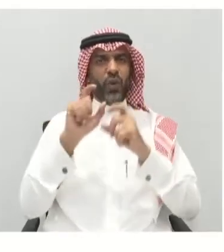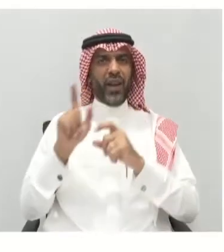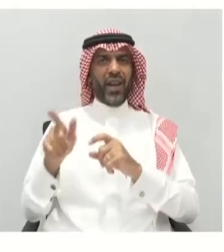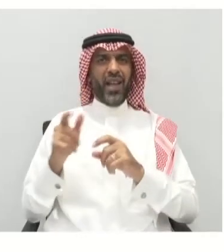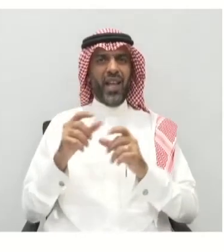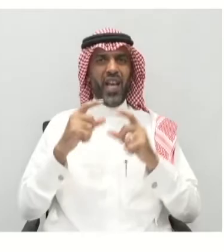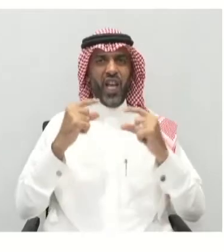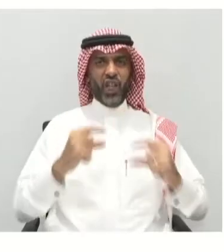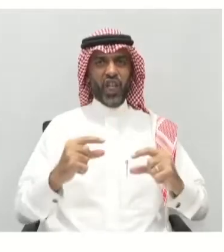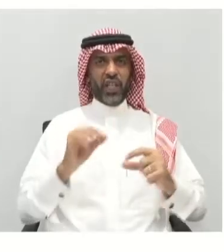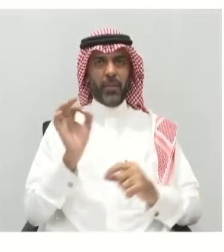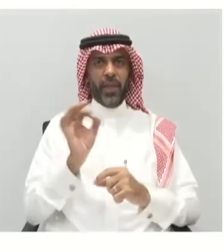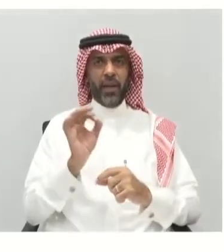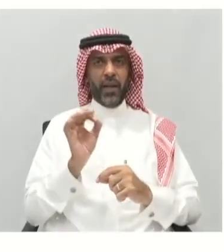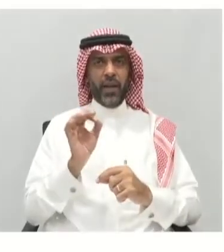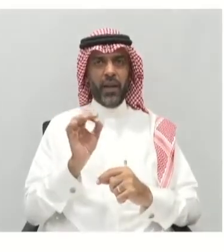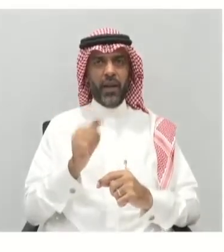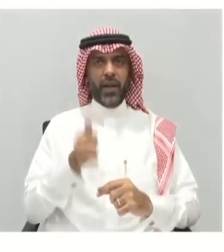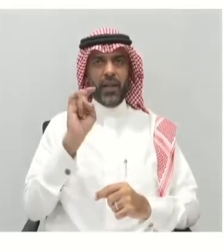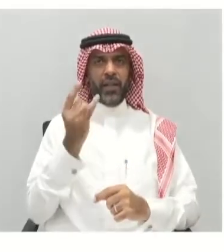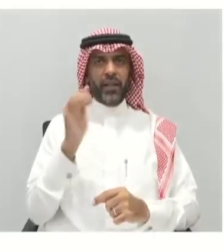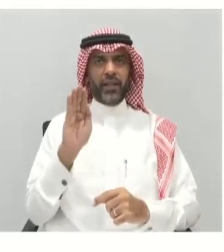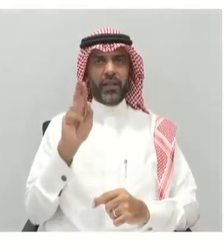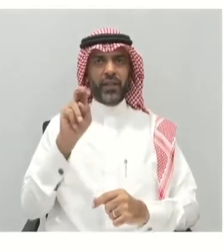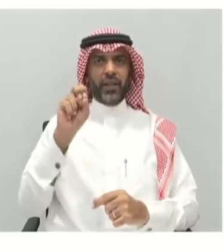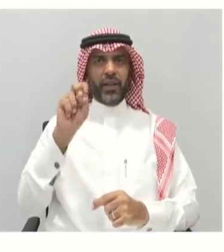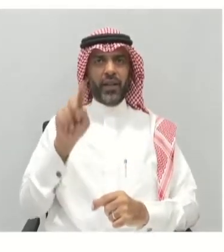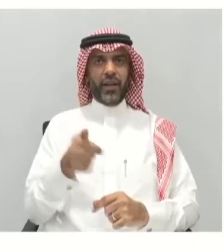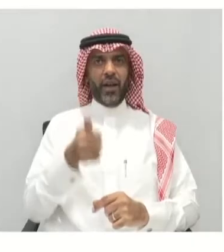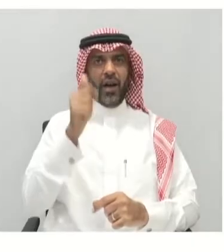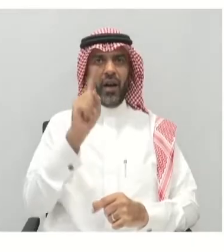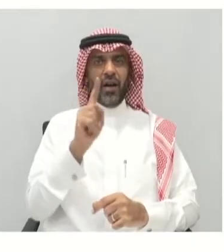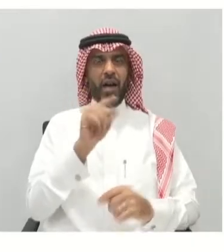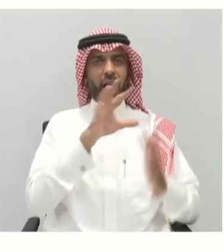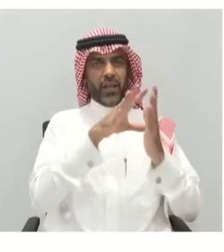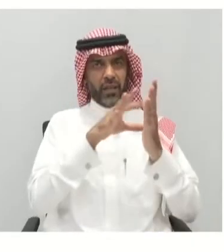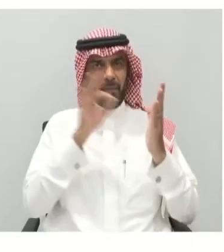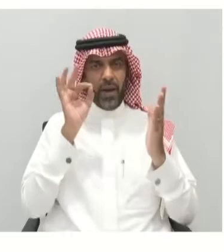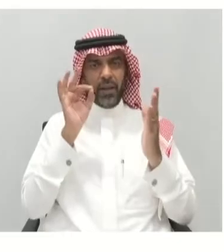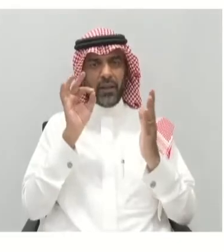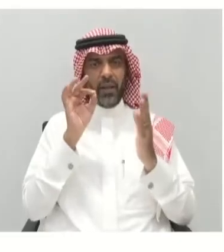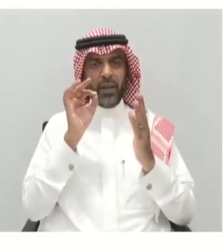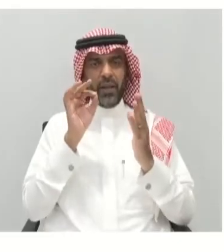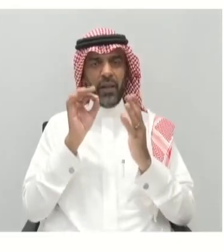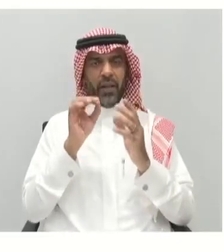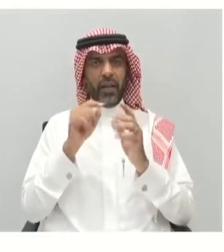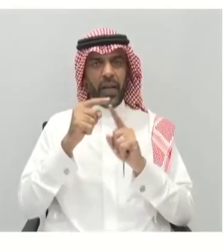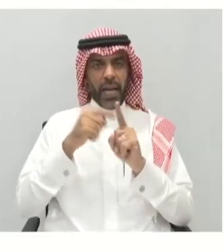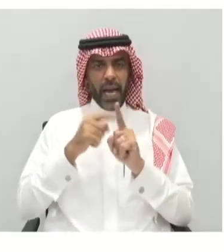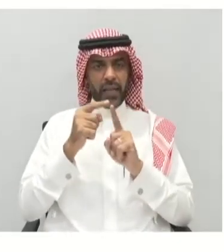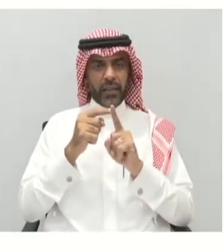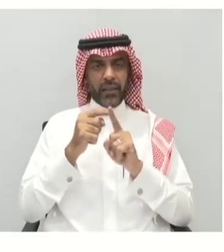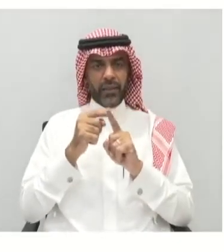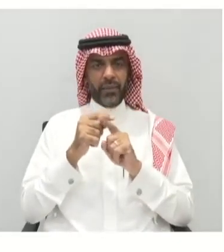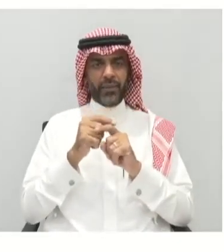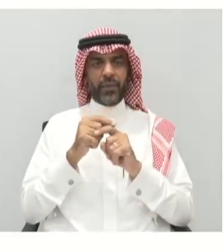مثل الاستقراء الاستنباط القياس الاستعاره السخريه المثال التاثير